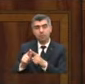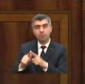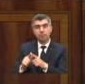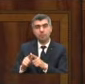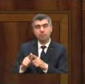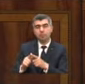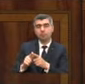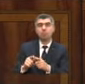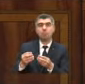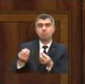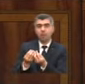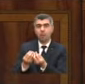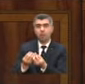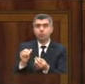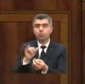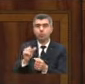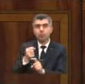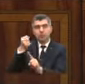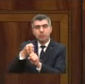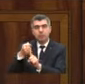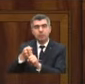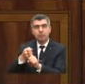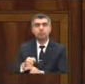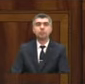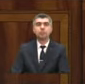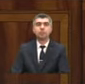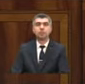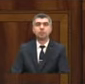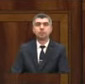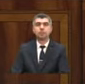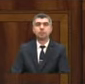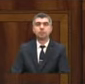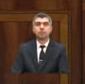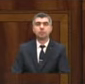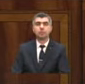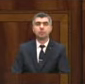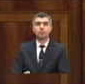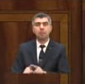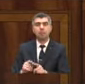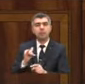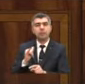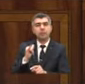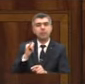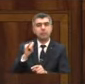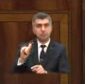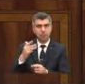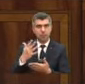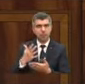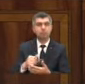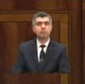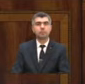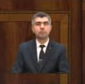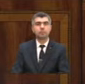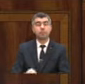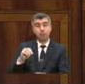أخرى اللي اش غادي نعملوا باش يمكن لينا يعني نضمنوا الديمومة ديالهم